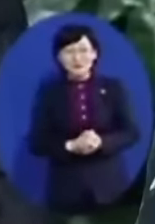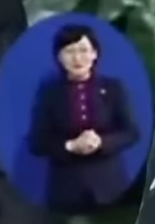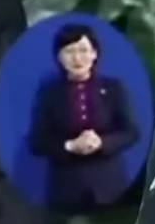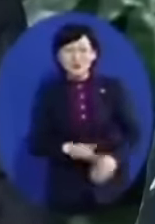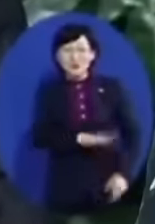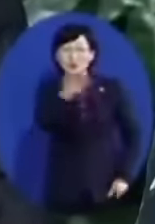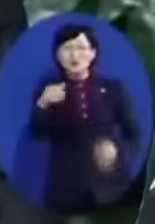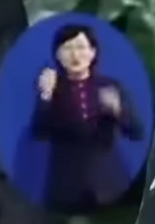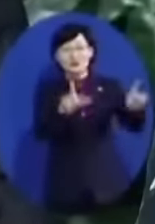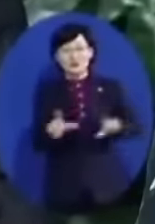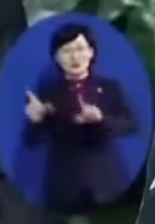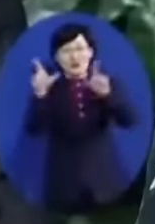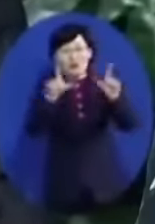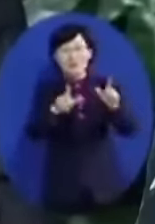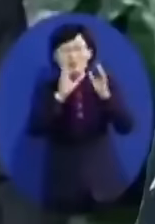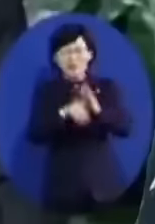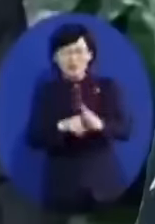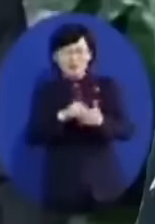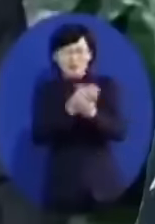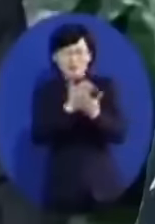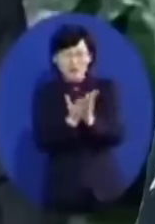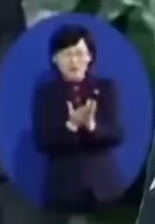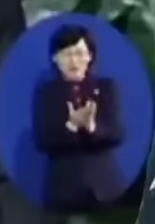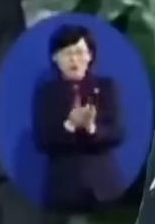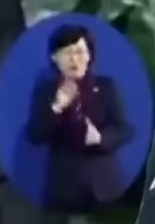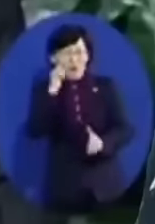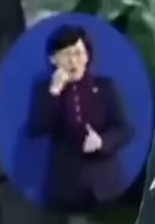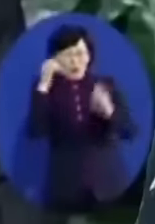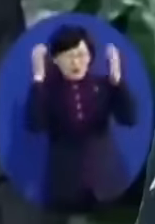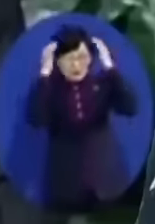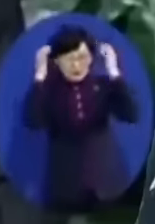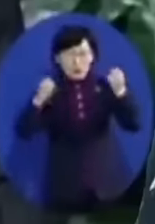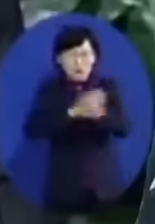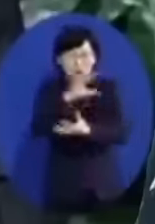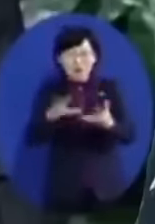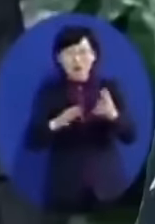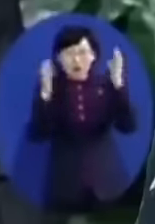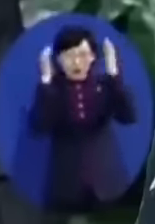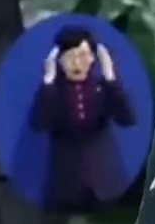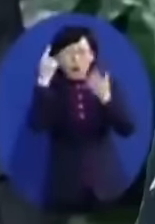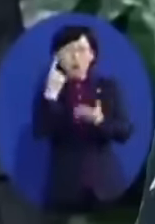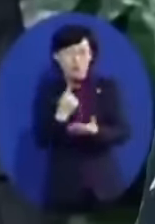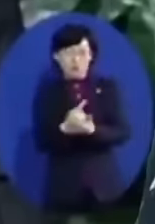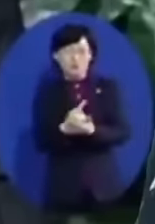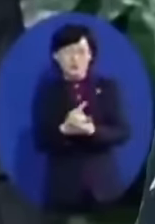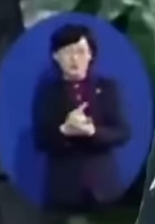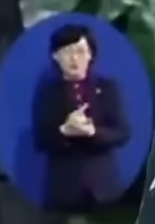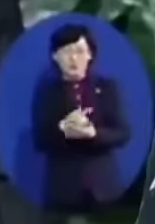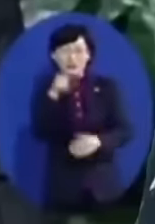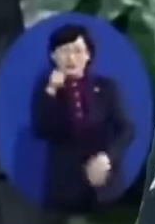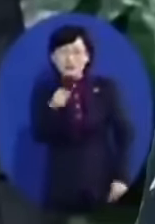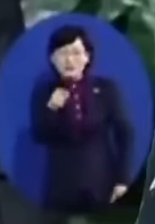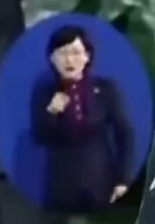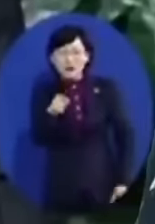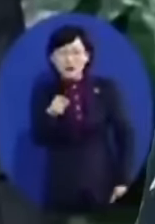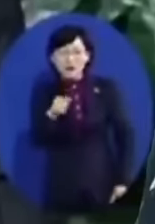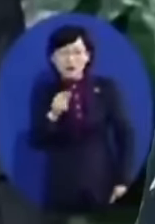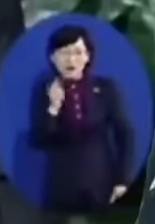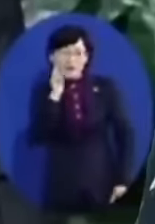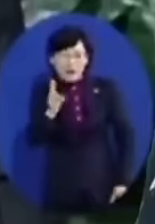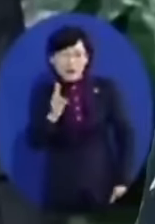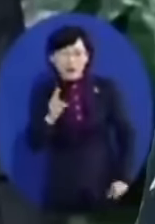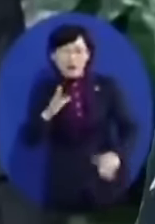우리가 살면서 여러 가지 어려운 시련과 환난과 고통을 당합니다. 그게 과도히